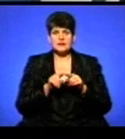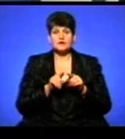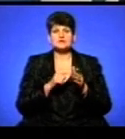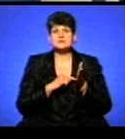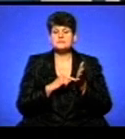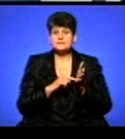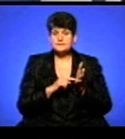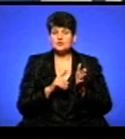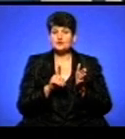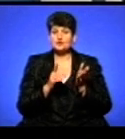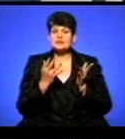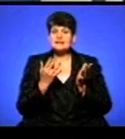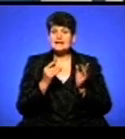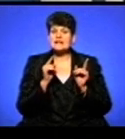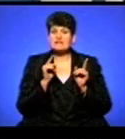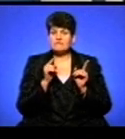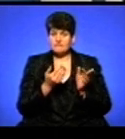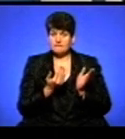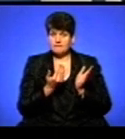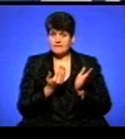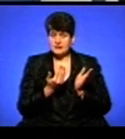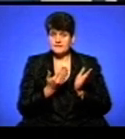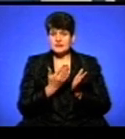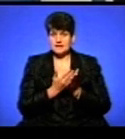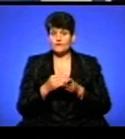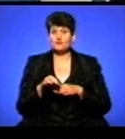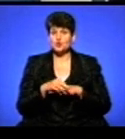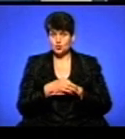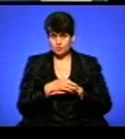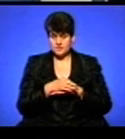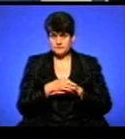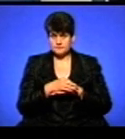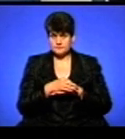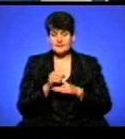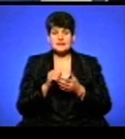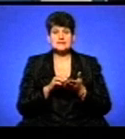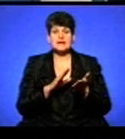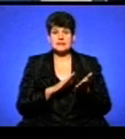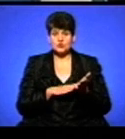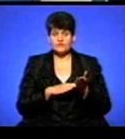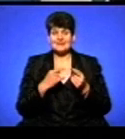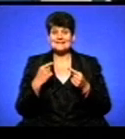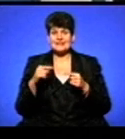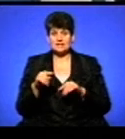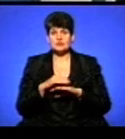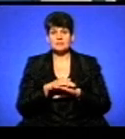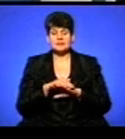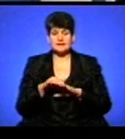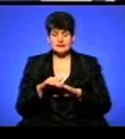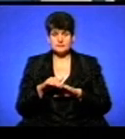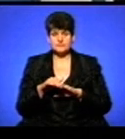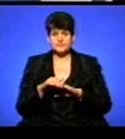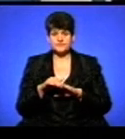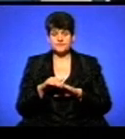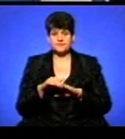що оскільки ви перебуваєте в шлюбі і зареєстровані за іншими адресами, за іншими